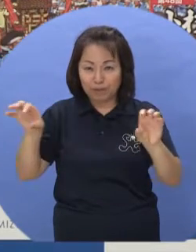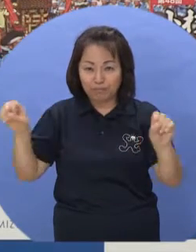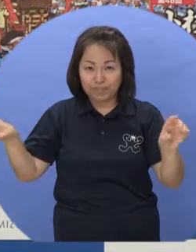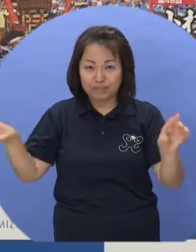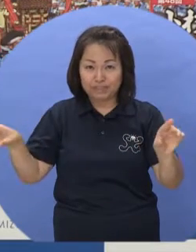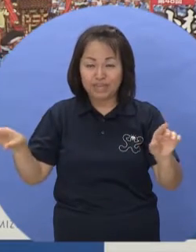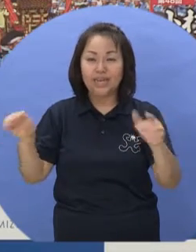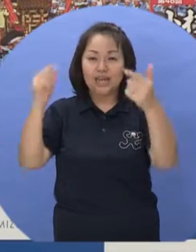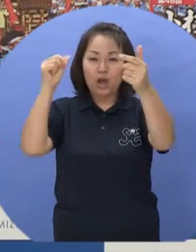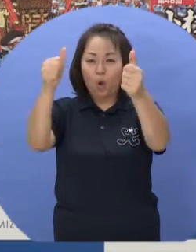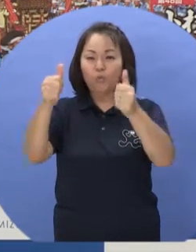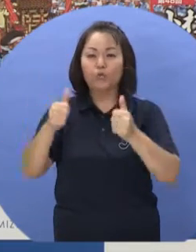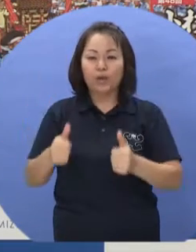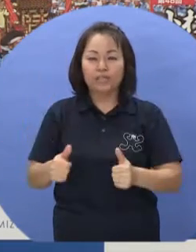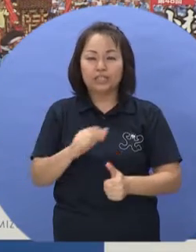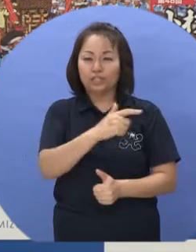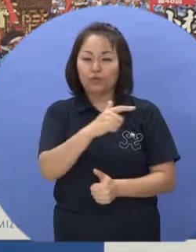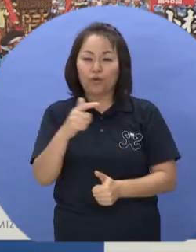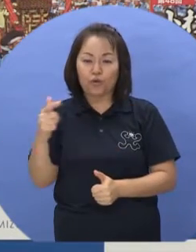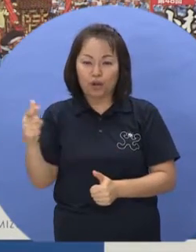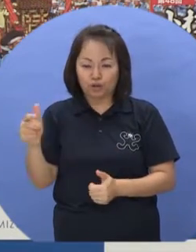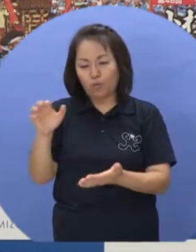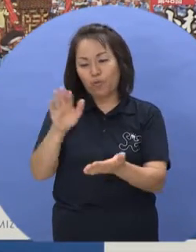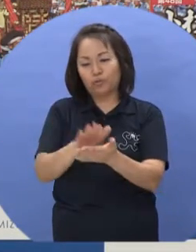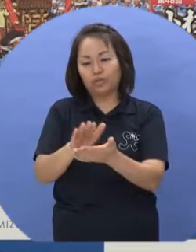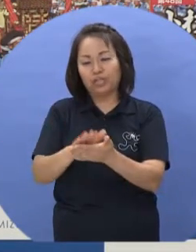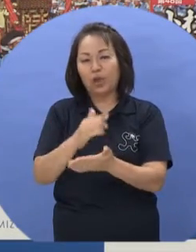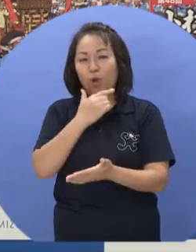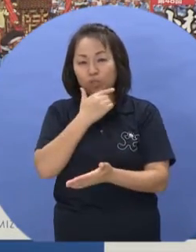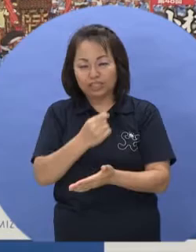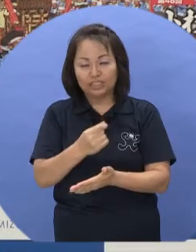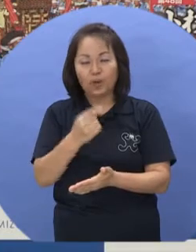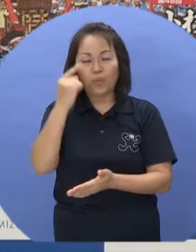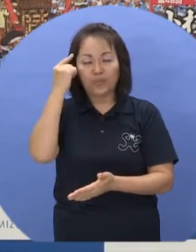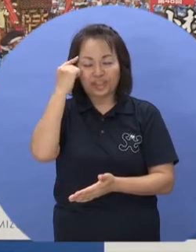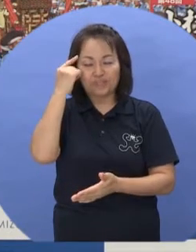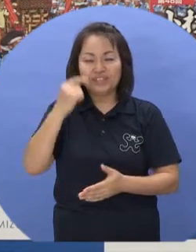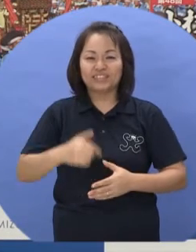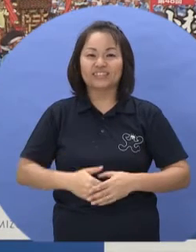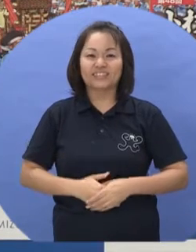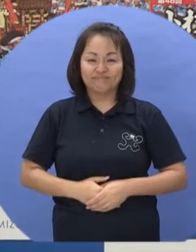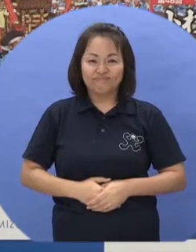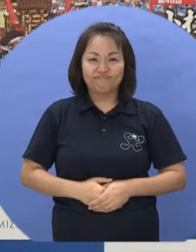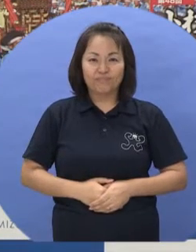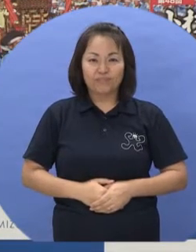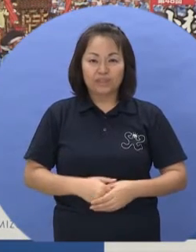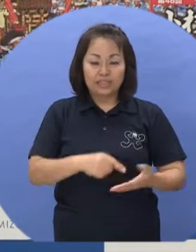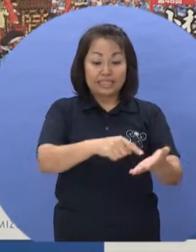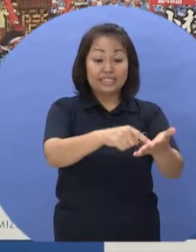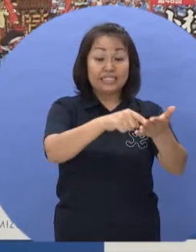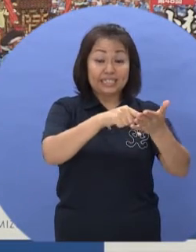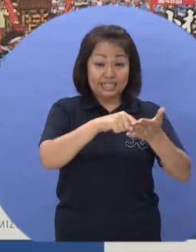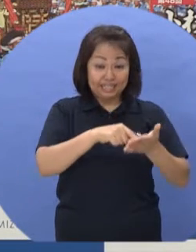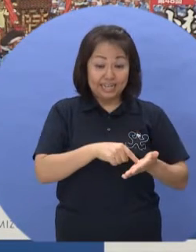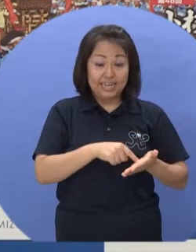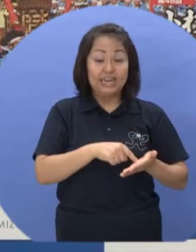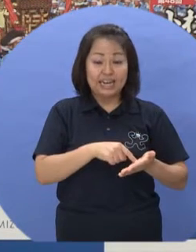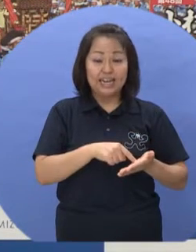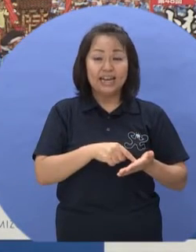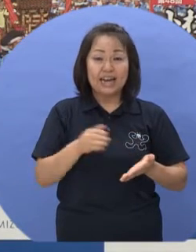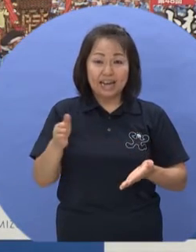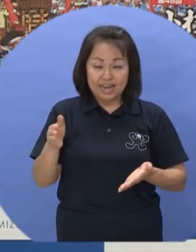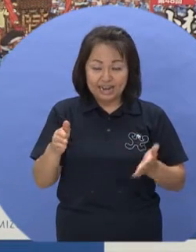ど、広報に協力をいただきたいなというふうに思っております。なお申請から交付までにつきましては